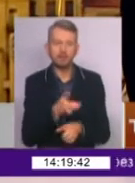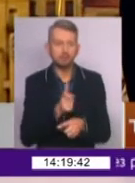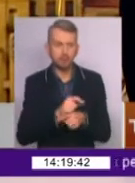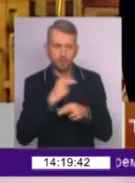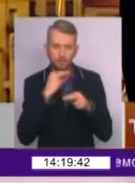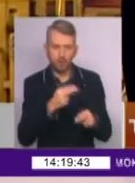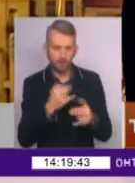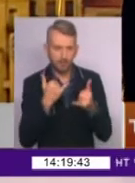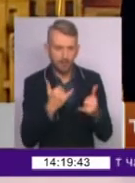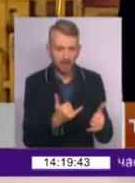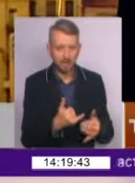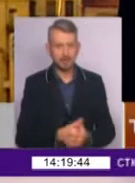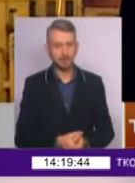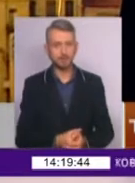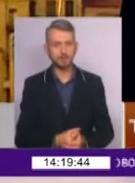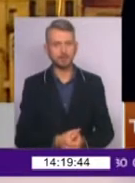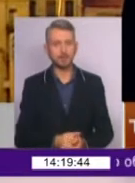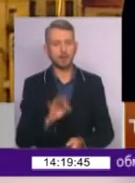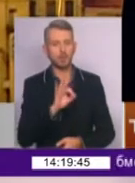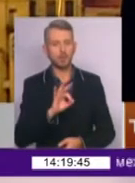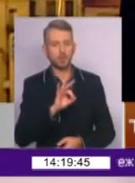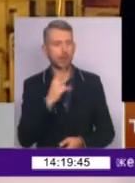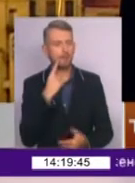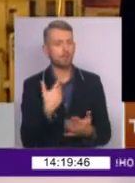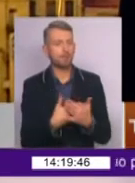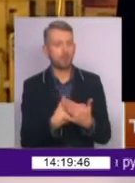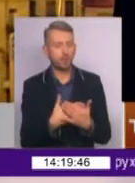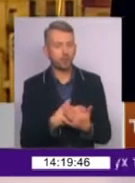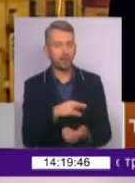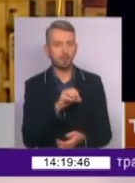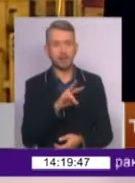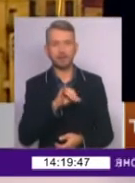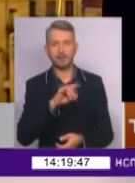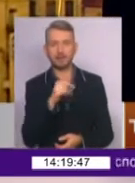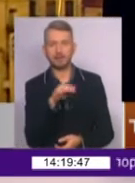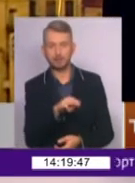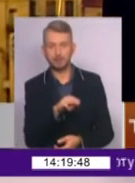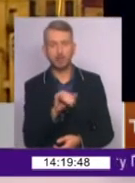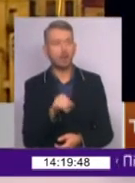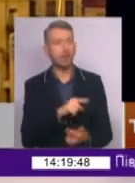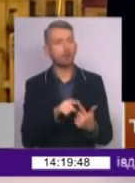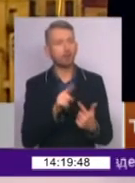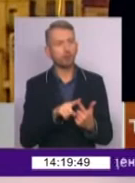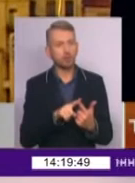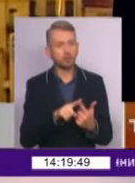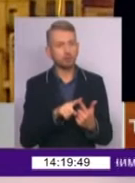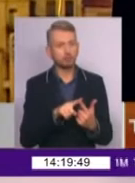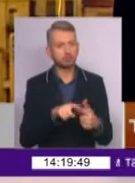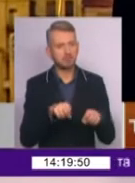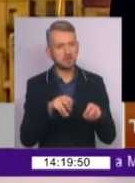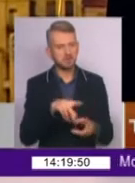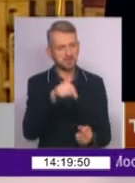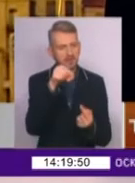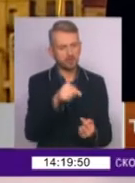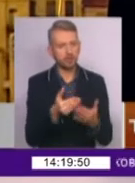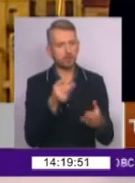увага приділяється щодо підозри на менінгіт. І, по-друге, специфічної профілактики, про яку ми можемо